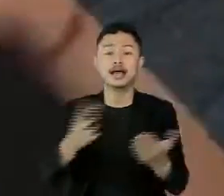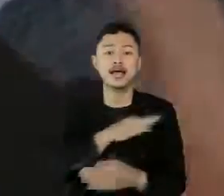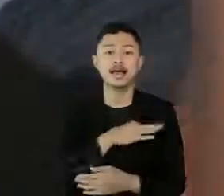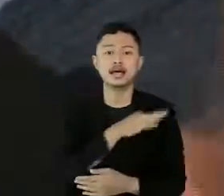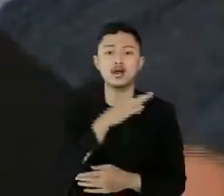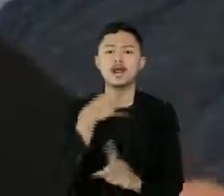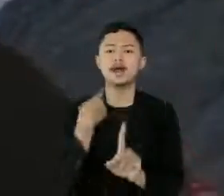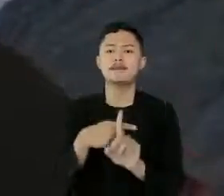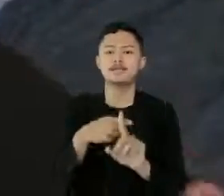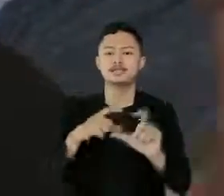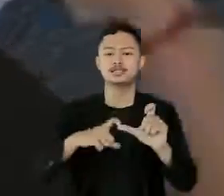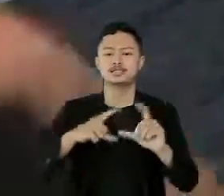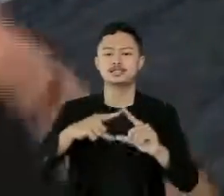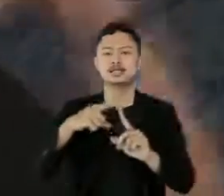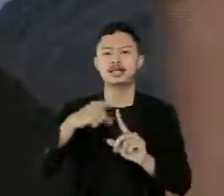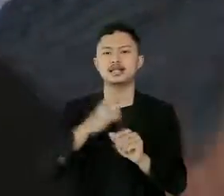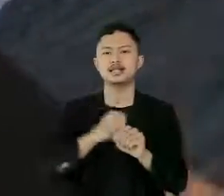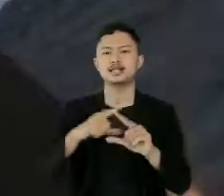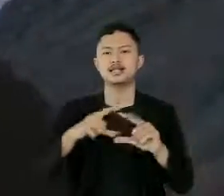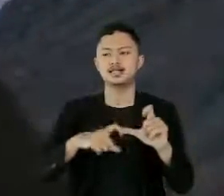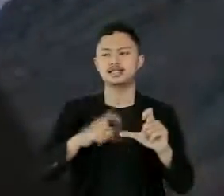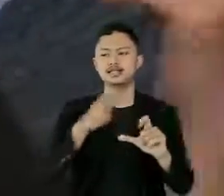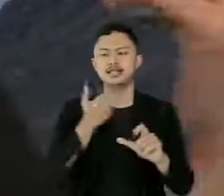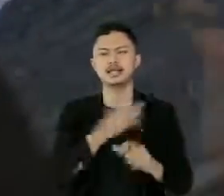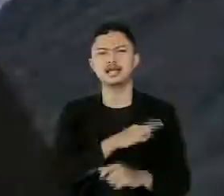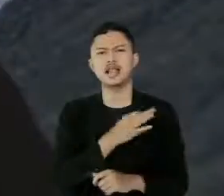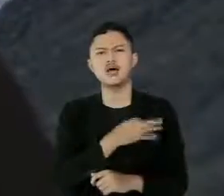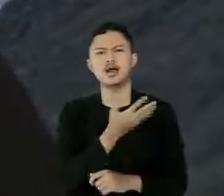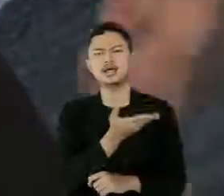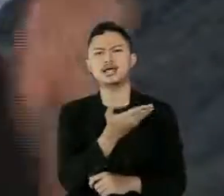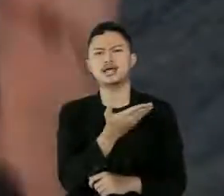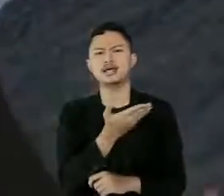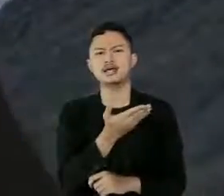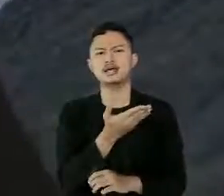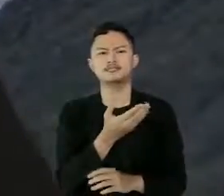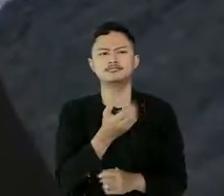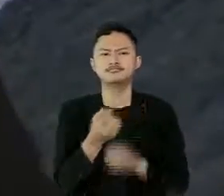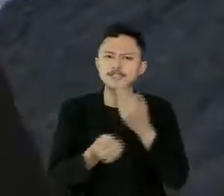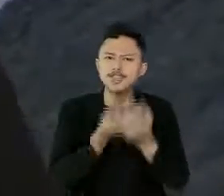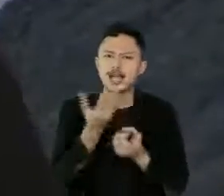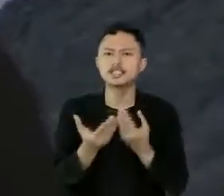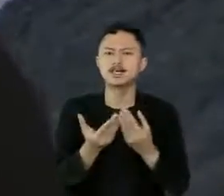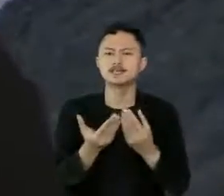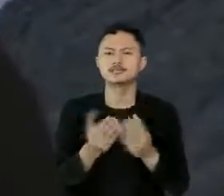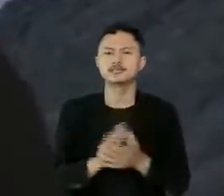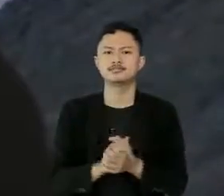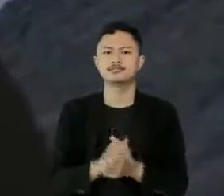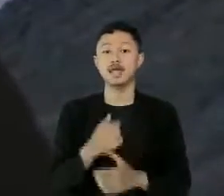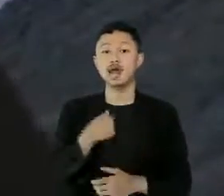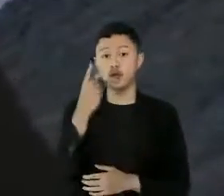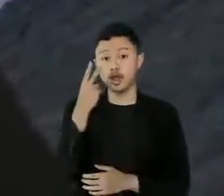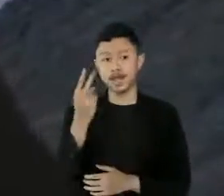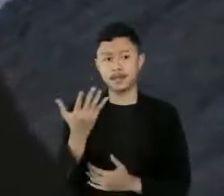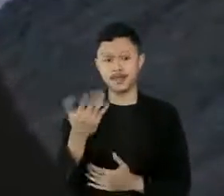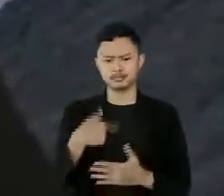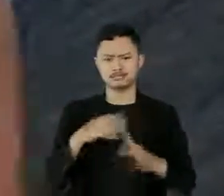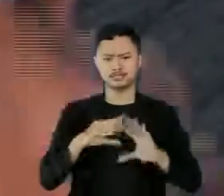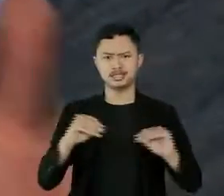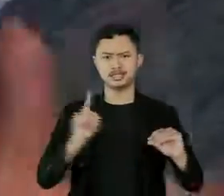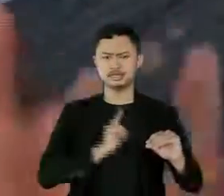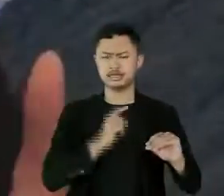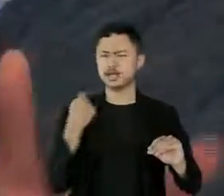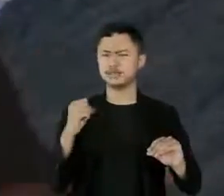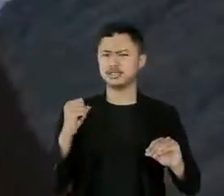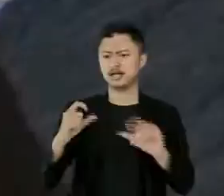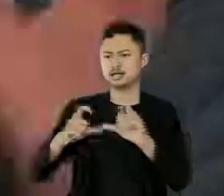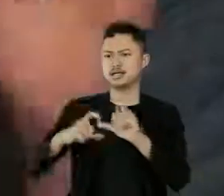sebagai Satgas COVID atau kita bilang sosialisasi bahwa pentingnya prokes itu seperti apa dan bagaimana. Jadi kalau real lihat, kita nggak bisa kerja sendiri. Satgas